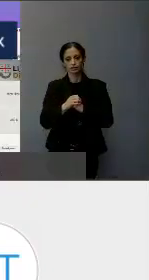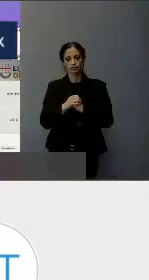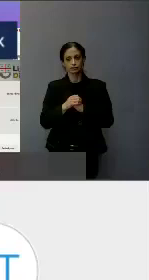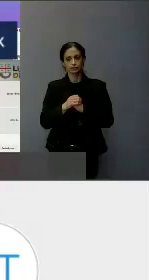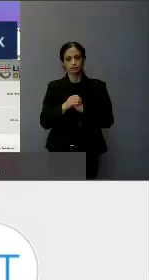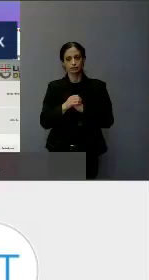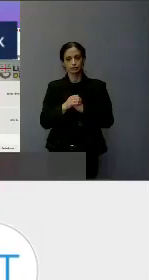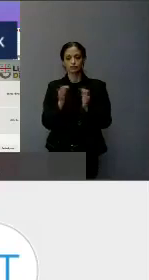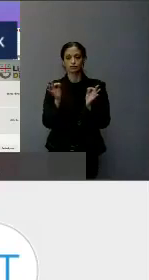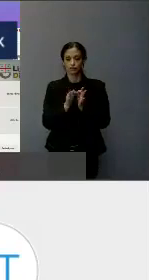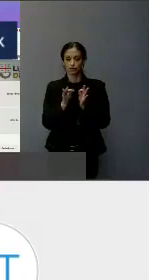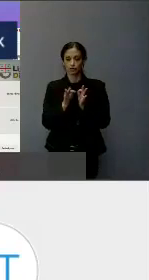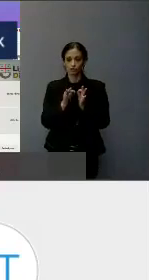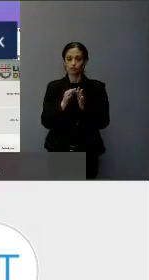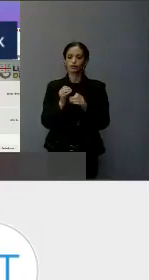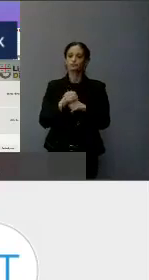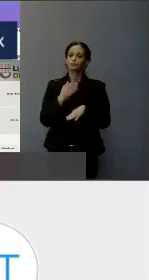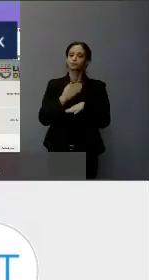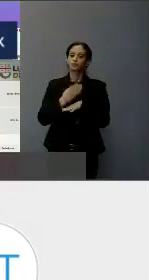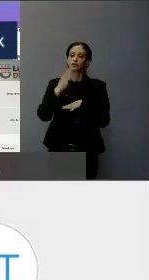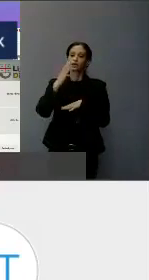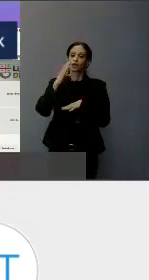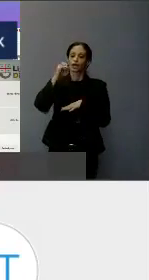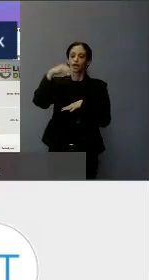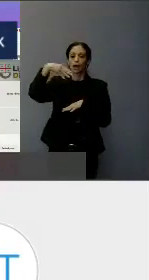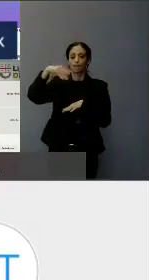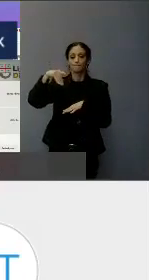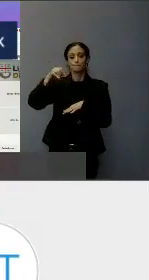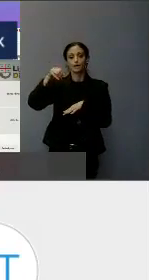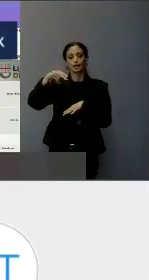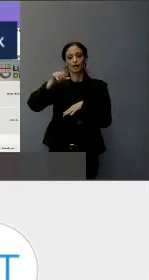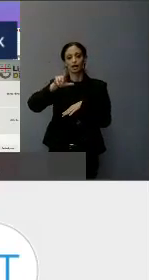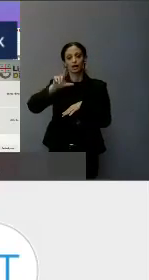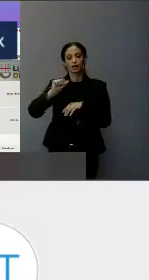favorevole consigliere campanella